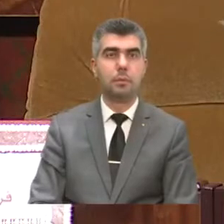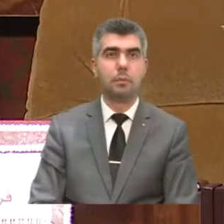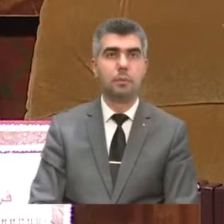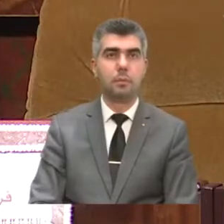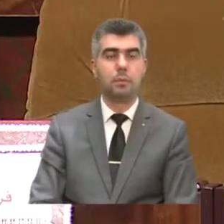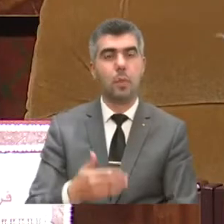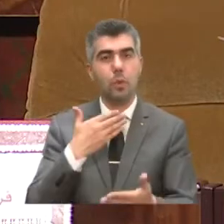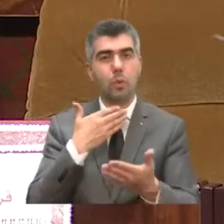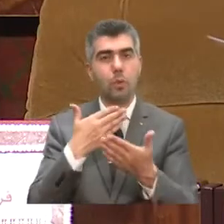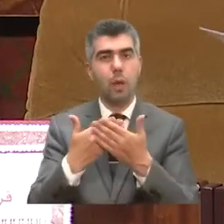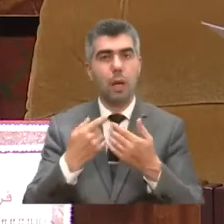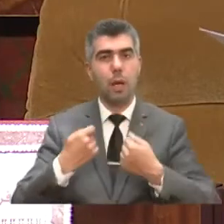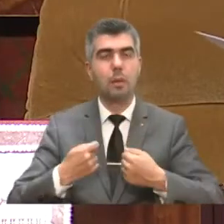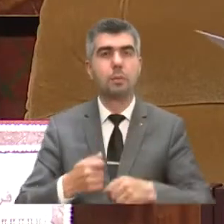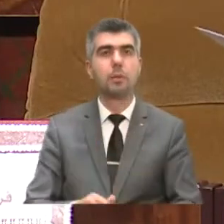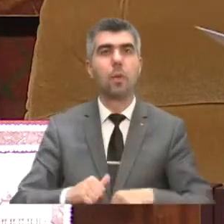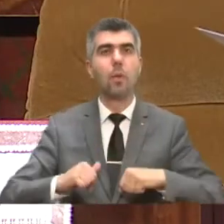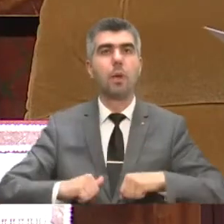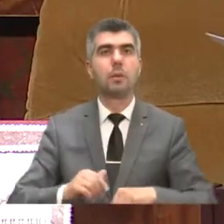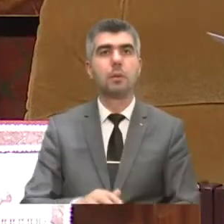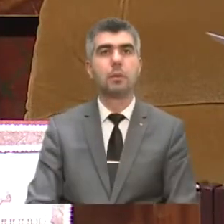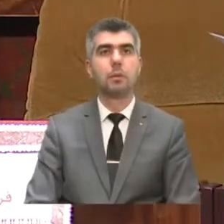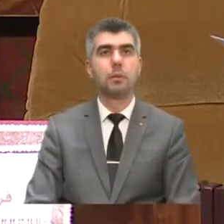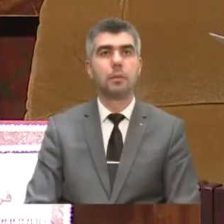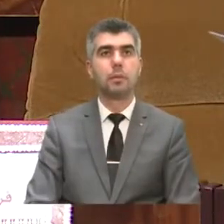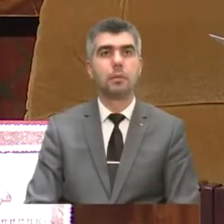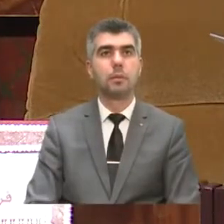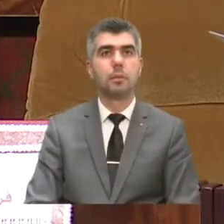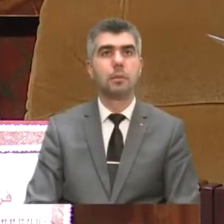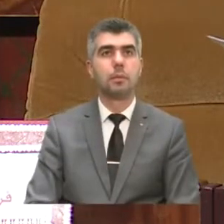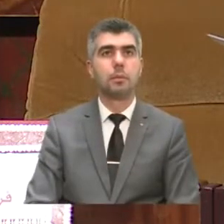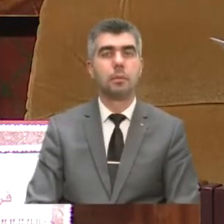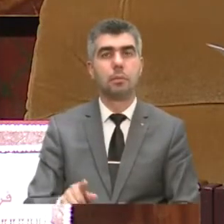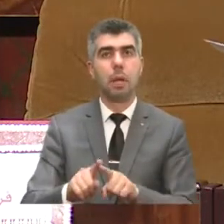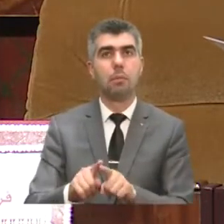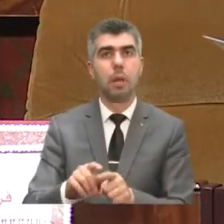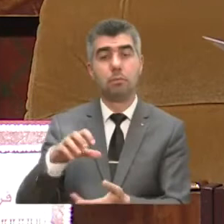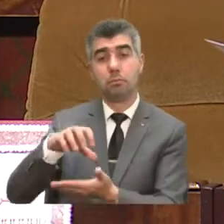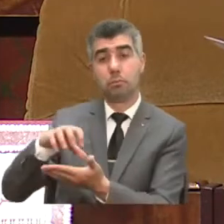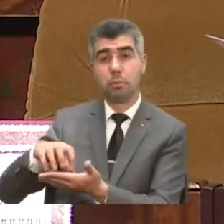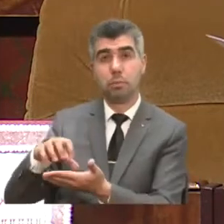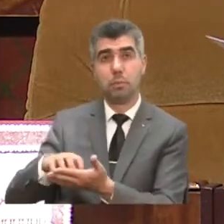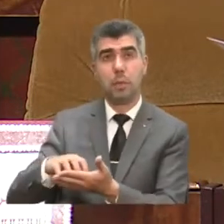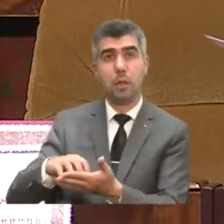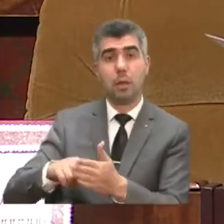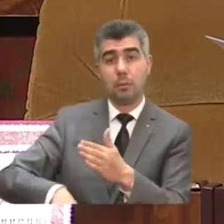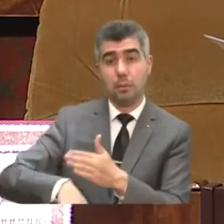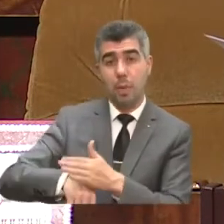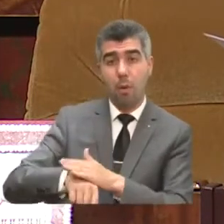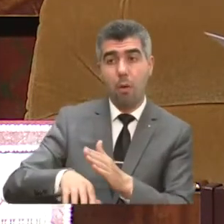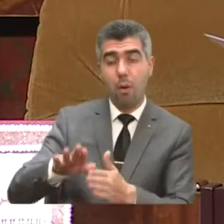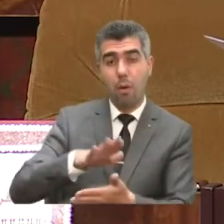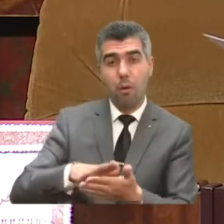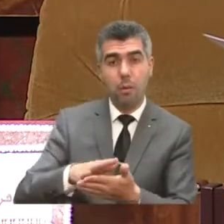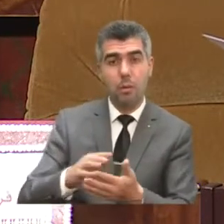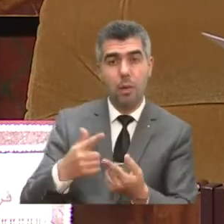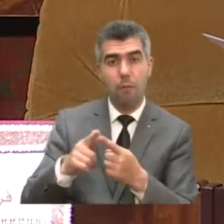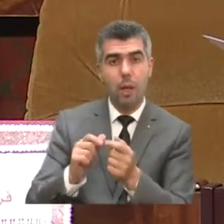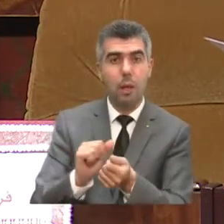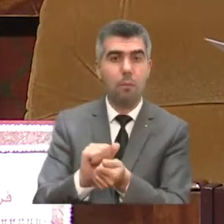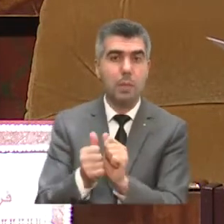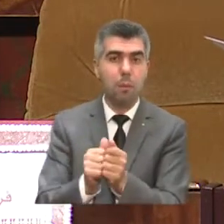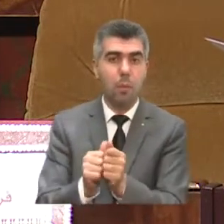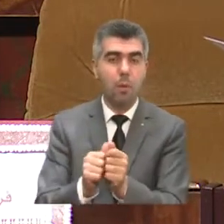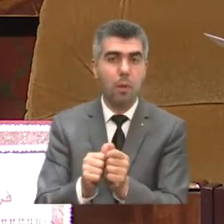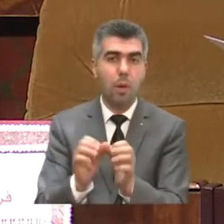شكرا سيد الرئيس. سيد الوزير المحترم، تعتبر المرافق الرياضيه عصب الممارسه الرياضيه من خلال ضروره توفير